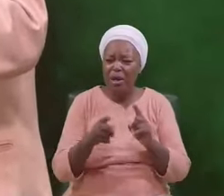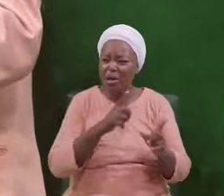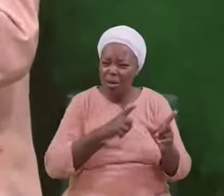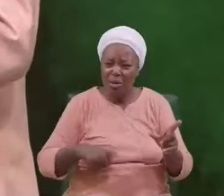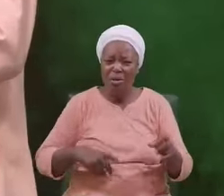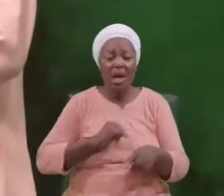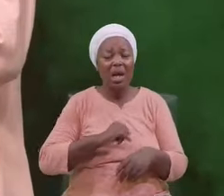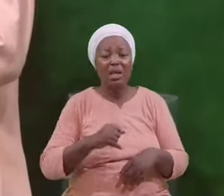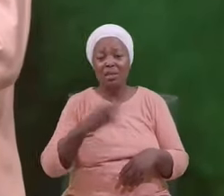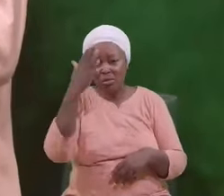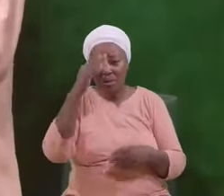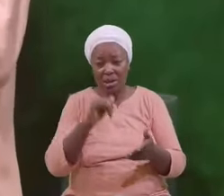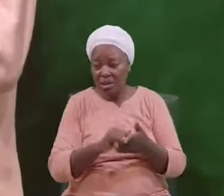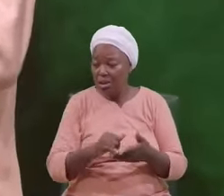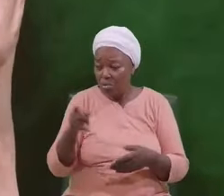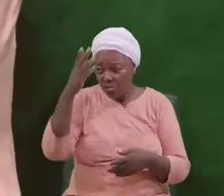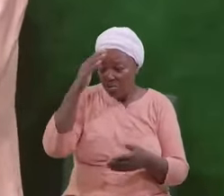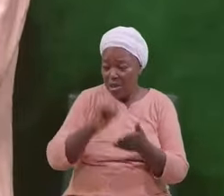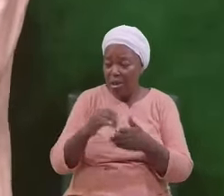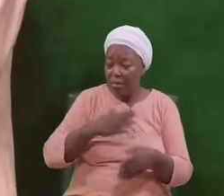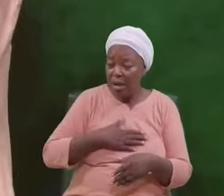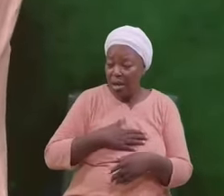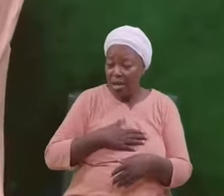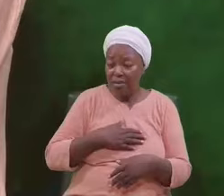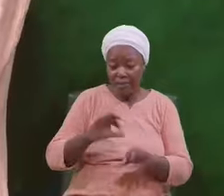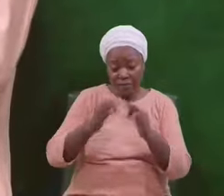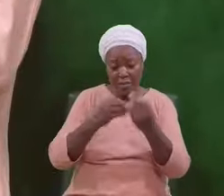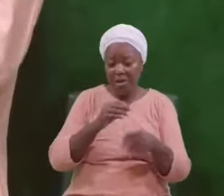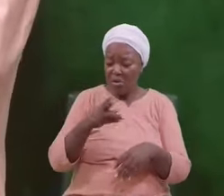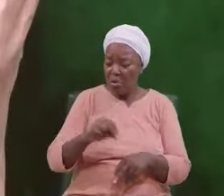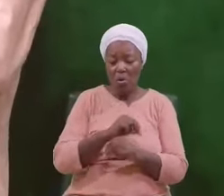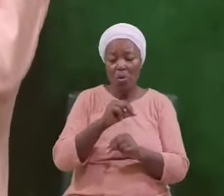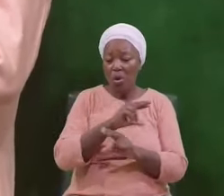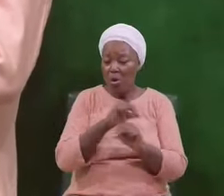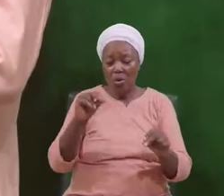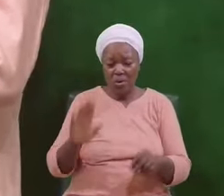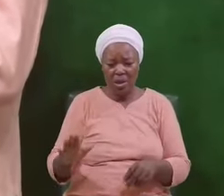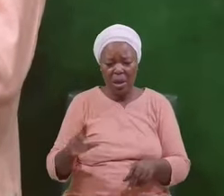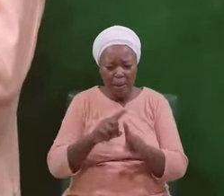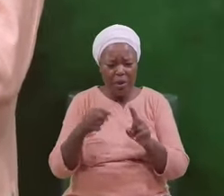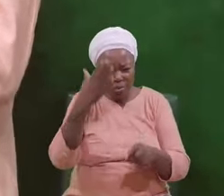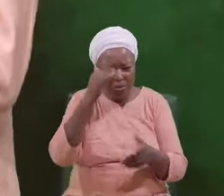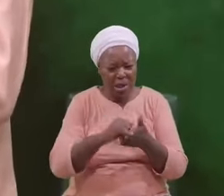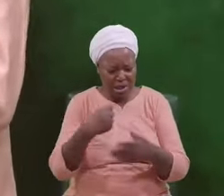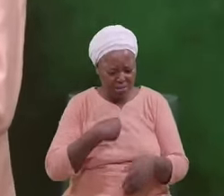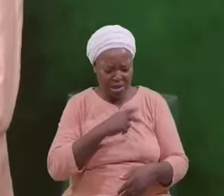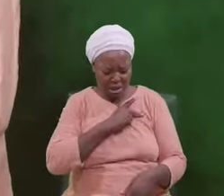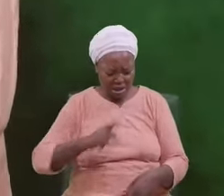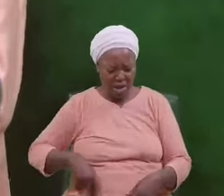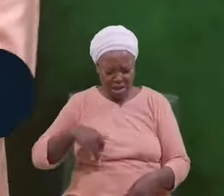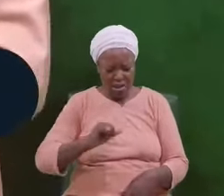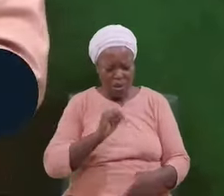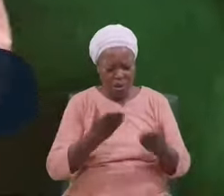terminer comme ça. Dieu, est-ce que tu vois ma famille? Je n'ai pas d'enfant. Je suis roi, je veux un enfant. Vous aurez ce que vous voulez.